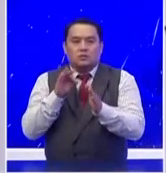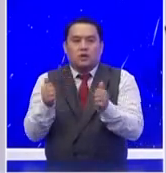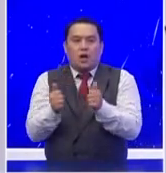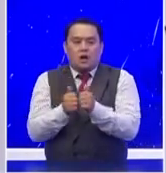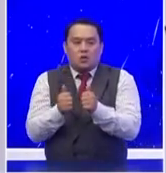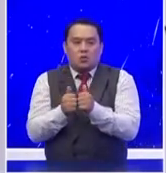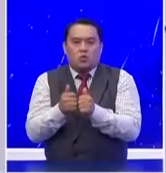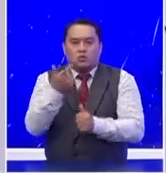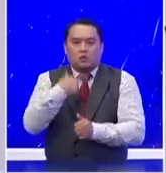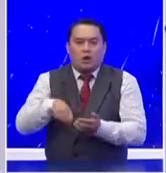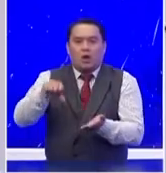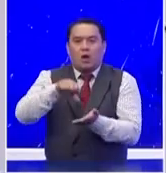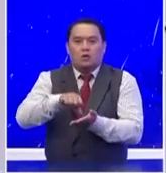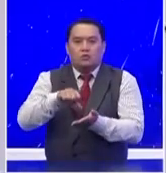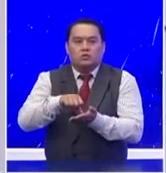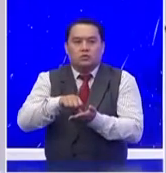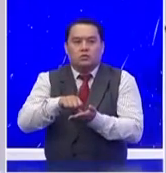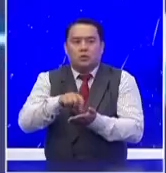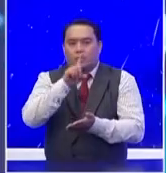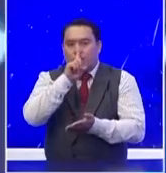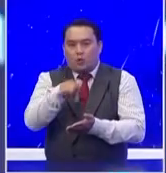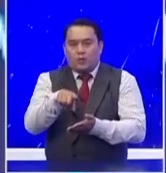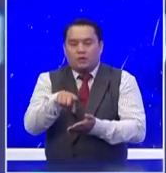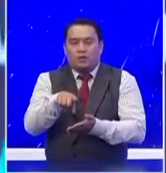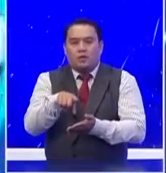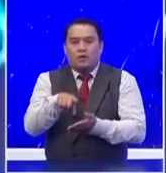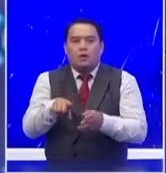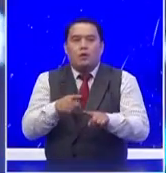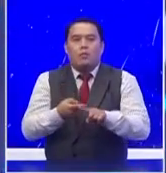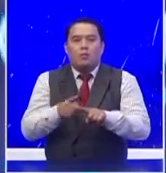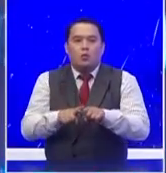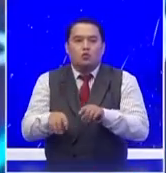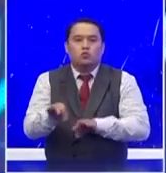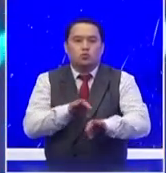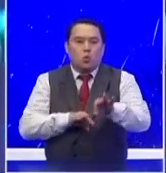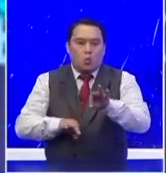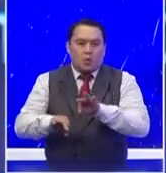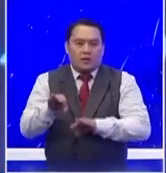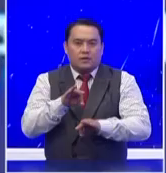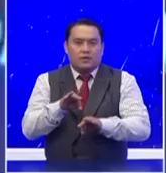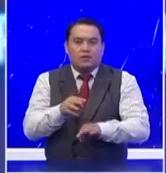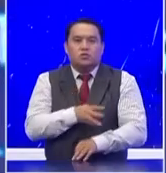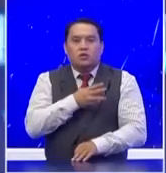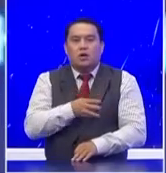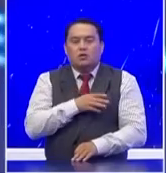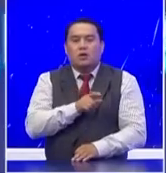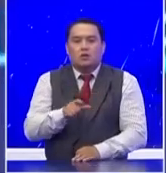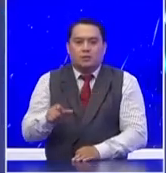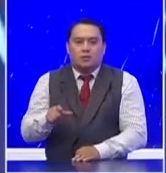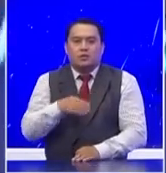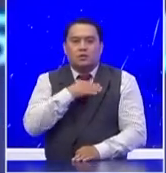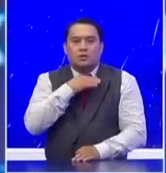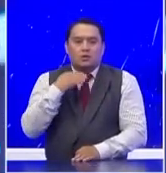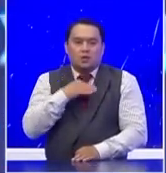барып өзіміз қатысу секілді жағдай болмайын деп тұр. Бұл жобаны карантин кезінде құрбан шалуға ниет еткен азаматтардың ниетін жүзеге